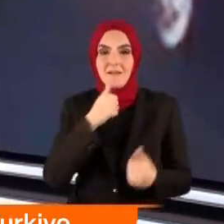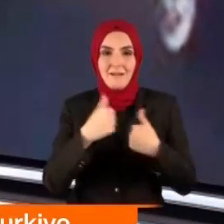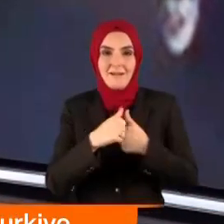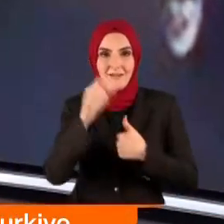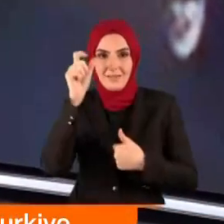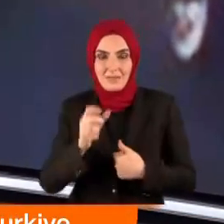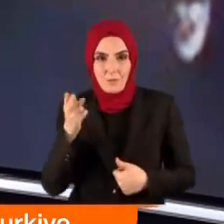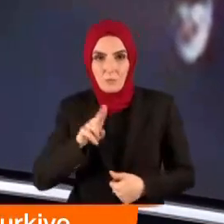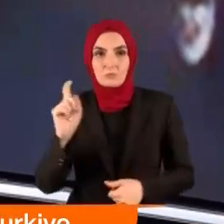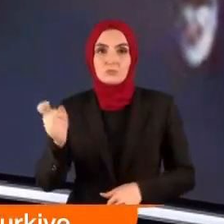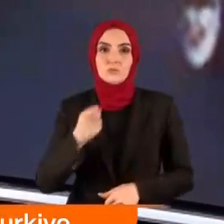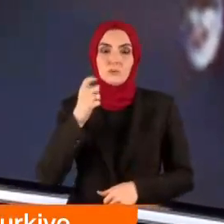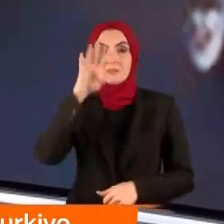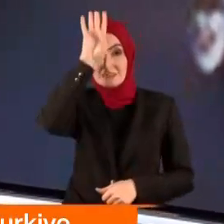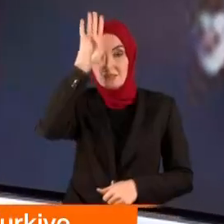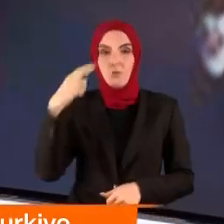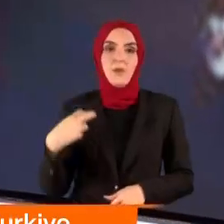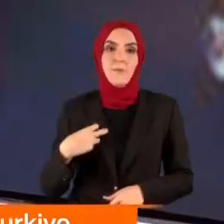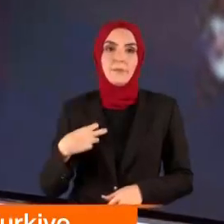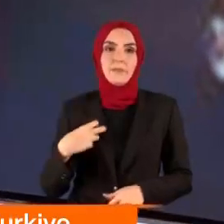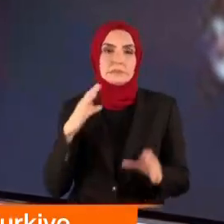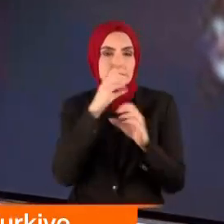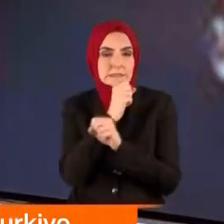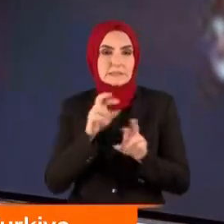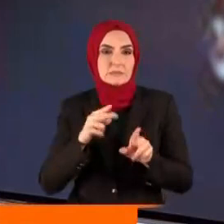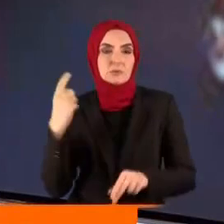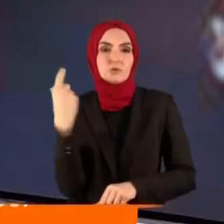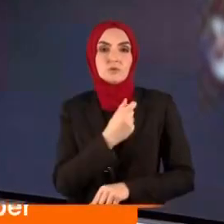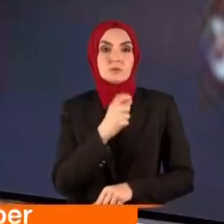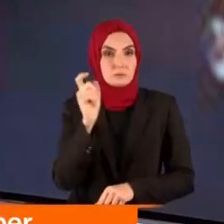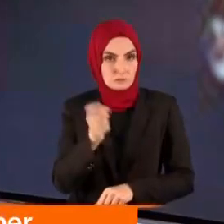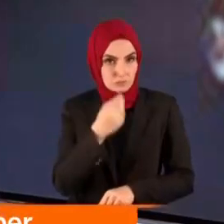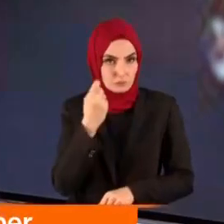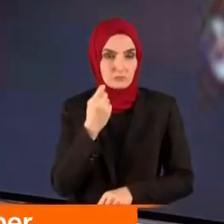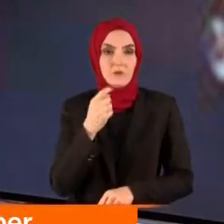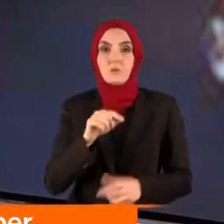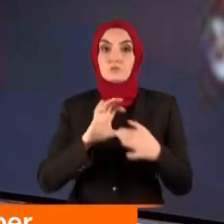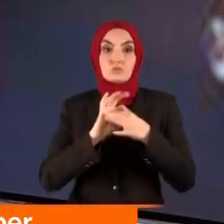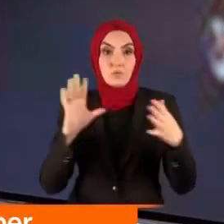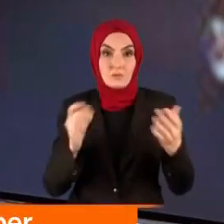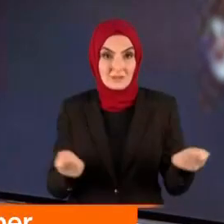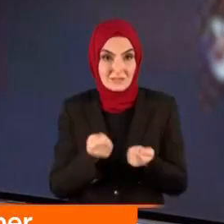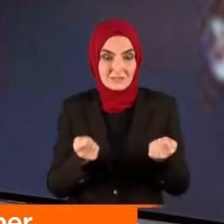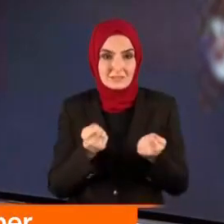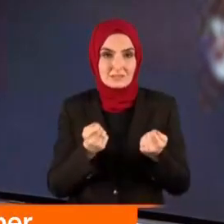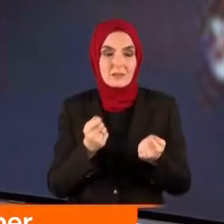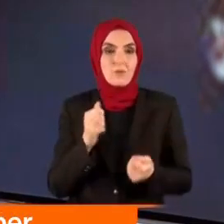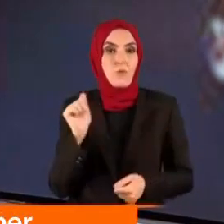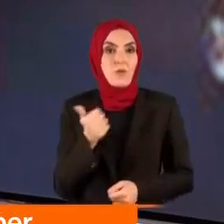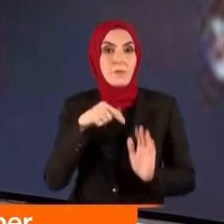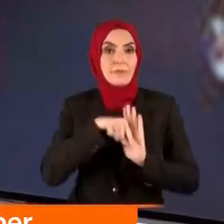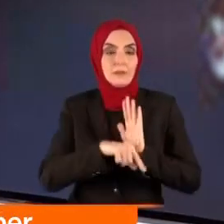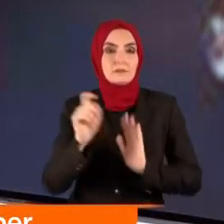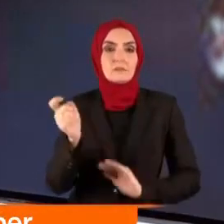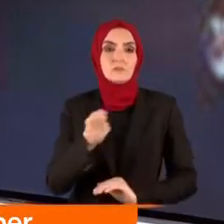Emniyeti sır cinayetleri çözmeye, katilleri yakalamaya çalışırken çok önemli ipuçları ele geçirdi. Arkadaşlarımız Özlem Aktay ve